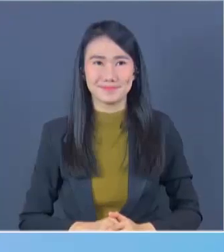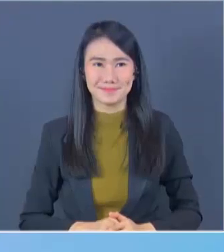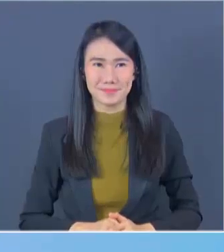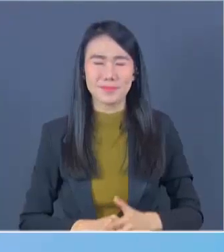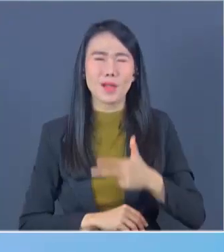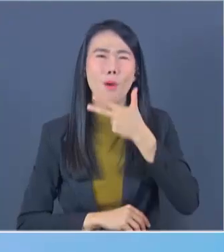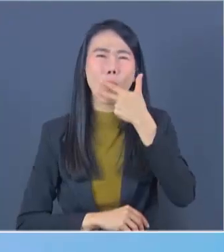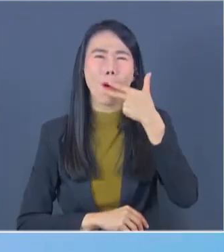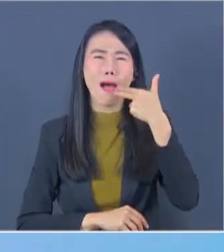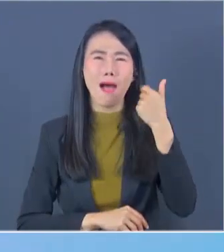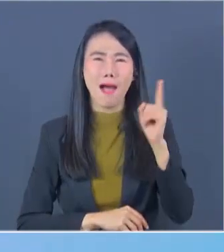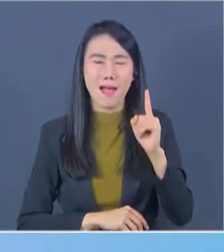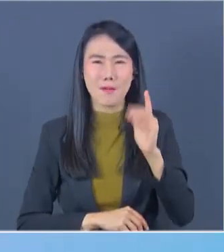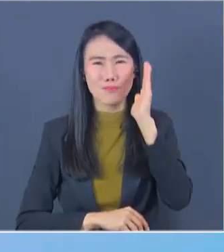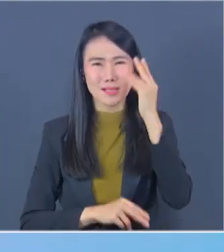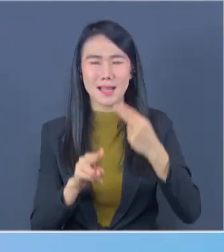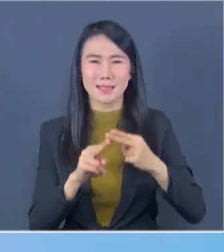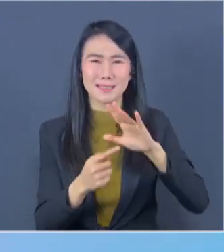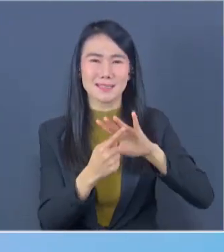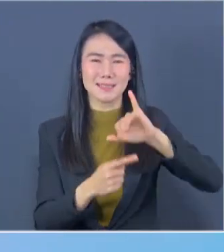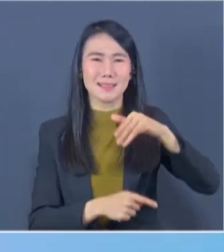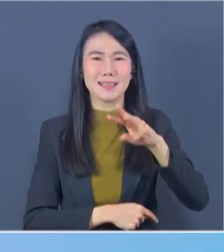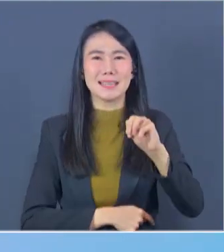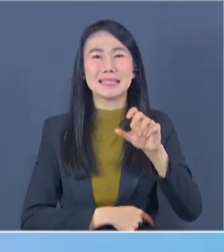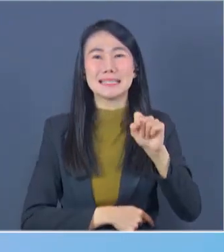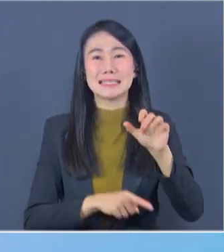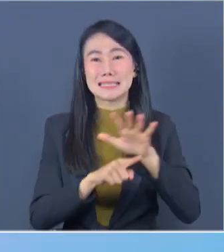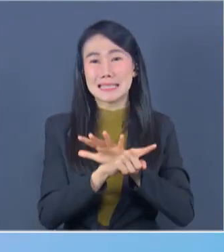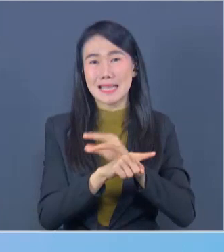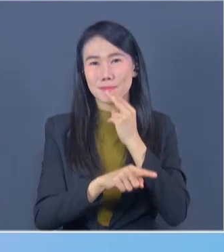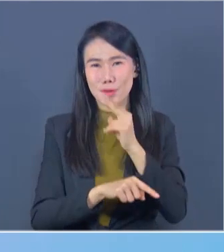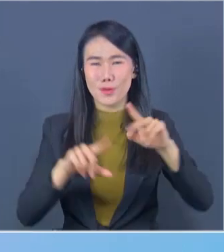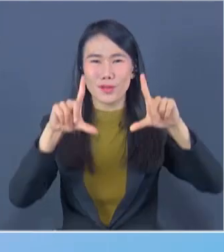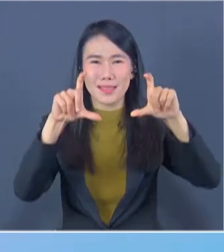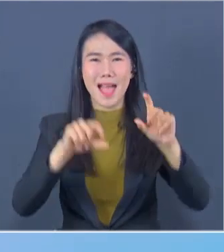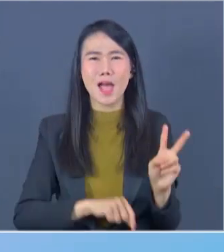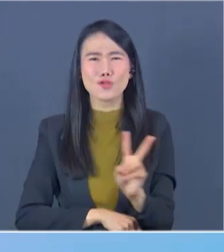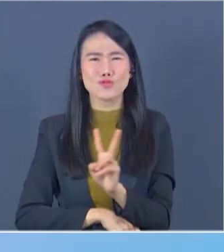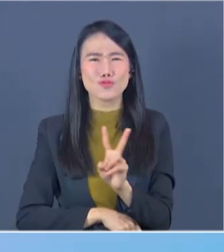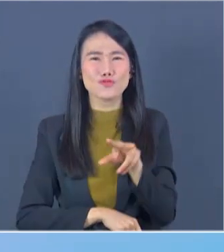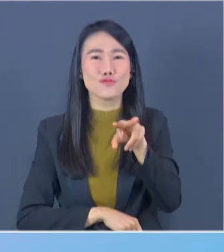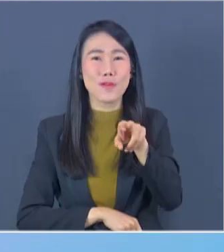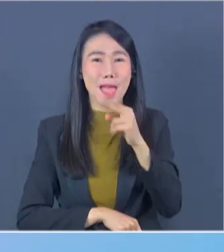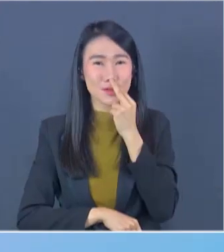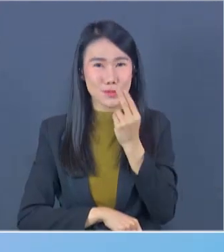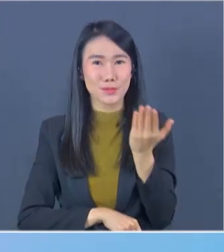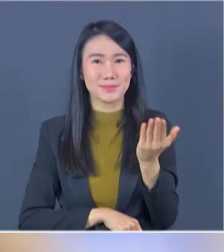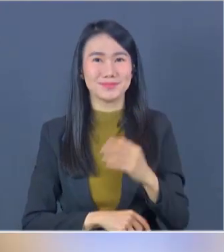ความหวานของพระเอกหนุ่มเจมส์จิรายุนะคะที่ล่าสุดก็ได้โพสต์ภาพคู่อวดแฟนสาวให้ได้เห็นกันแบบชัดๆเป็นครั้งแร